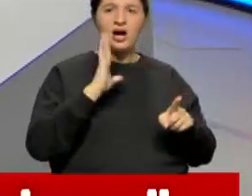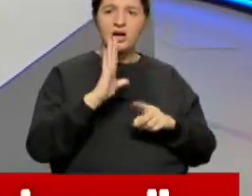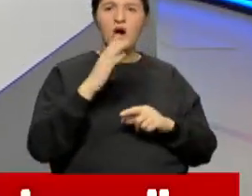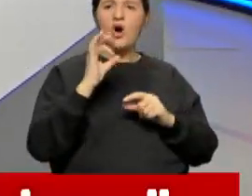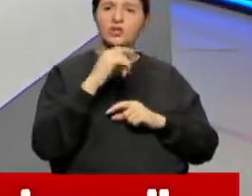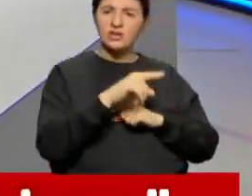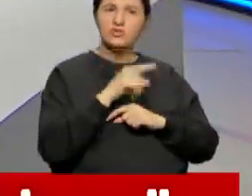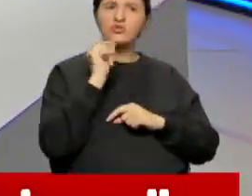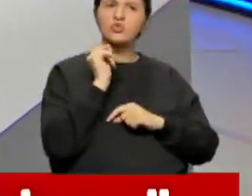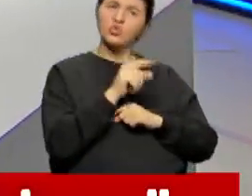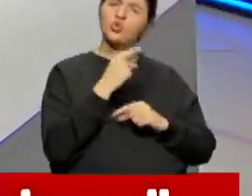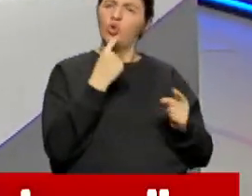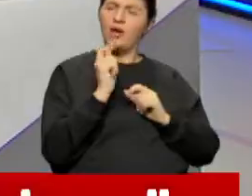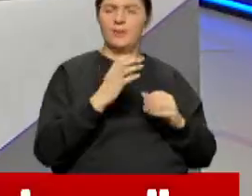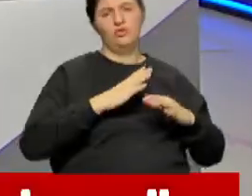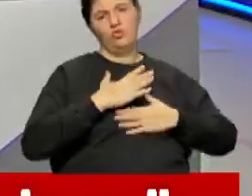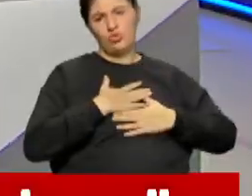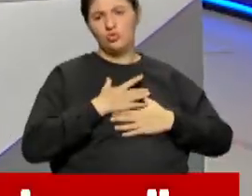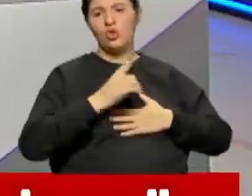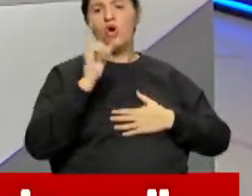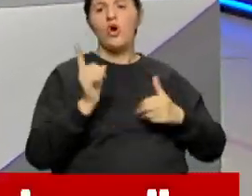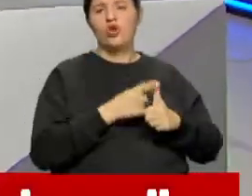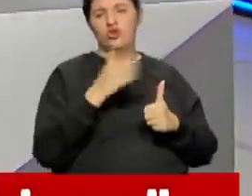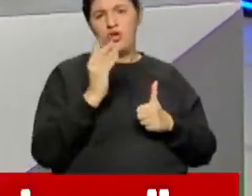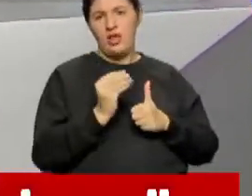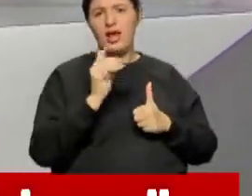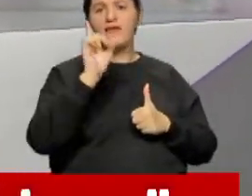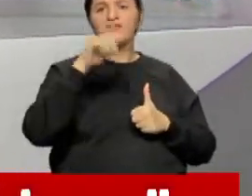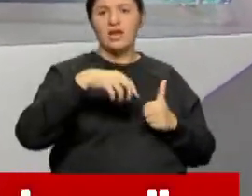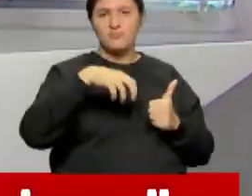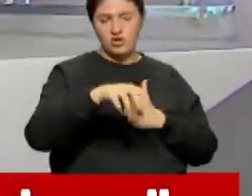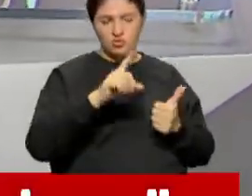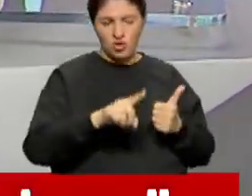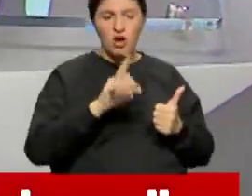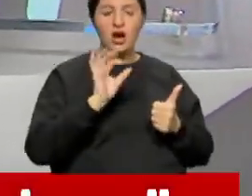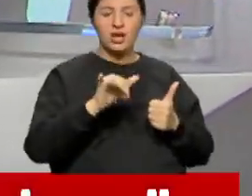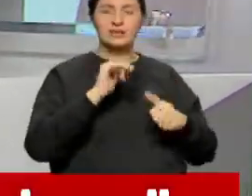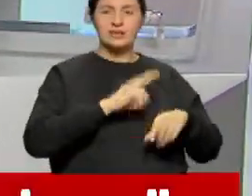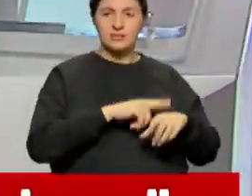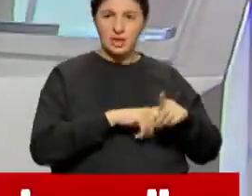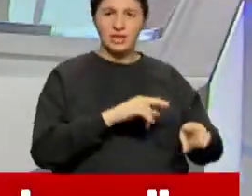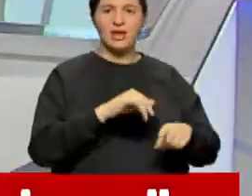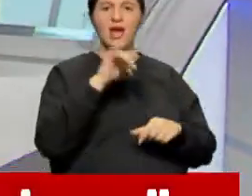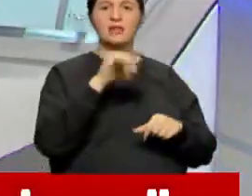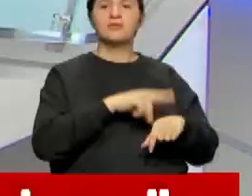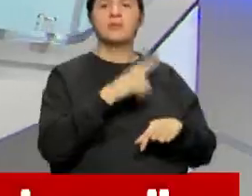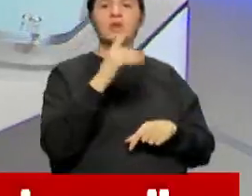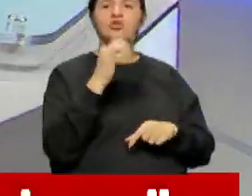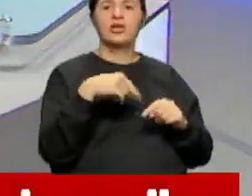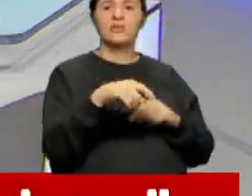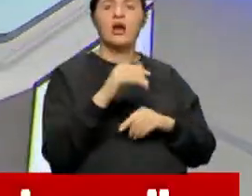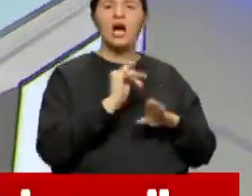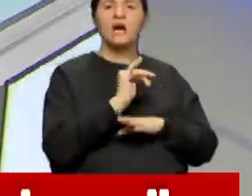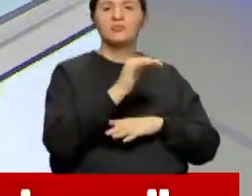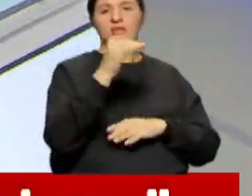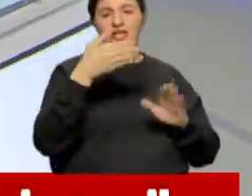o zaman şunu konuşmak istiyoruz Öncelikle yani vergi dilimi ama aynı zamanda aynı zamanda bir Ocak itibariyle